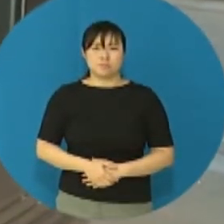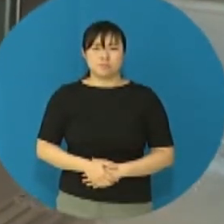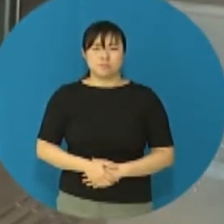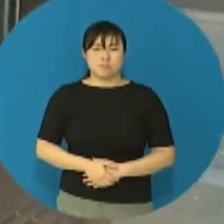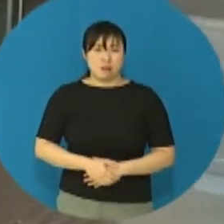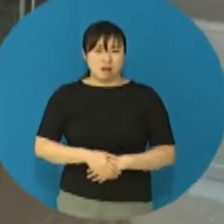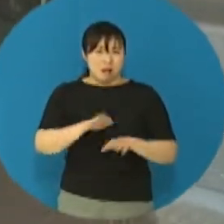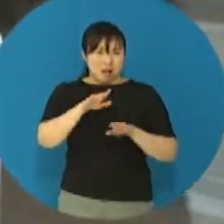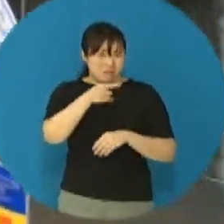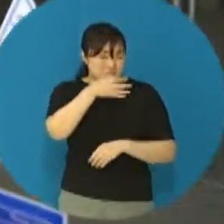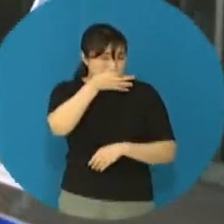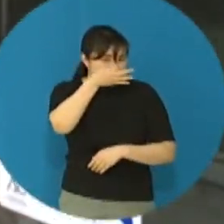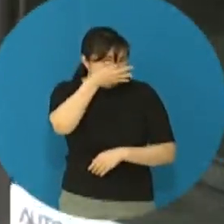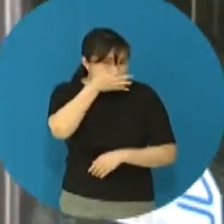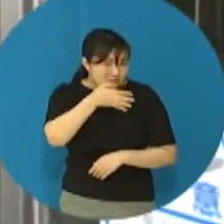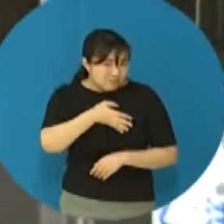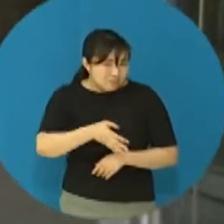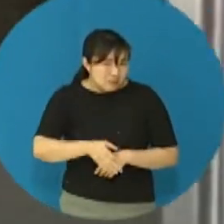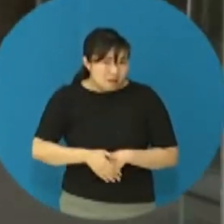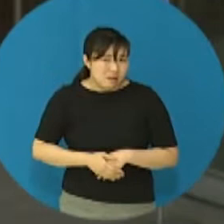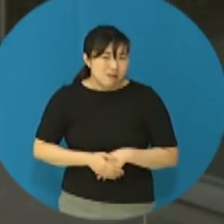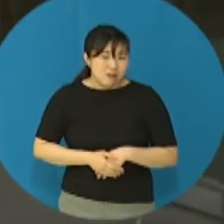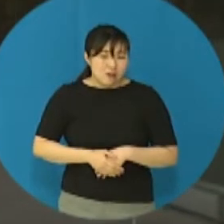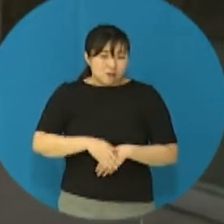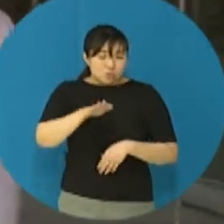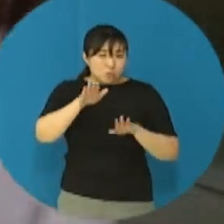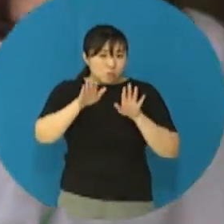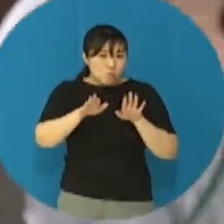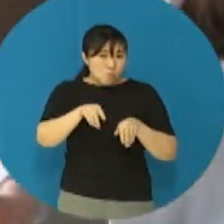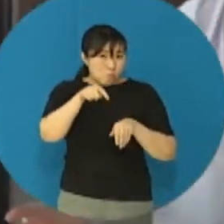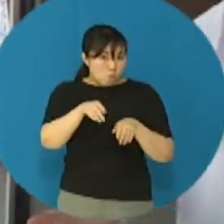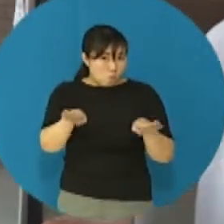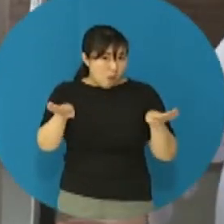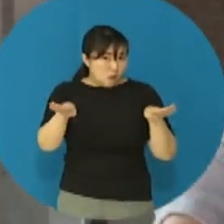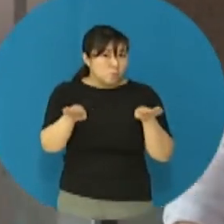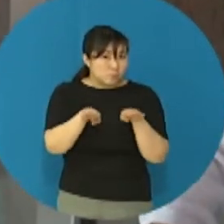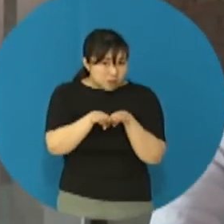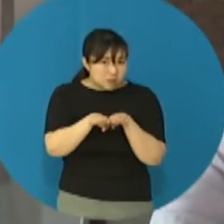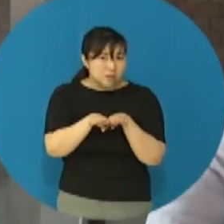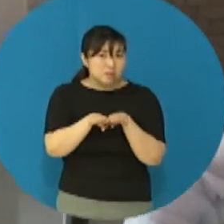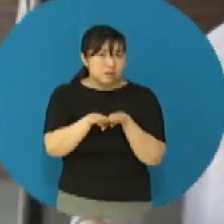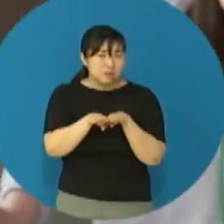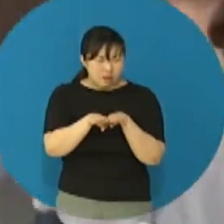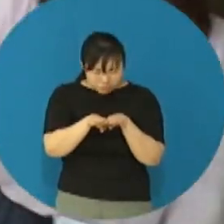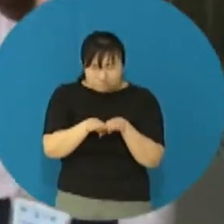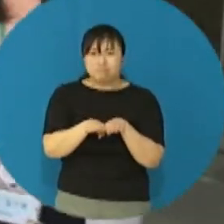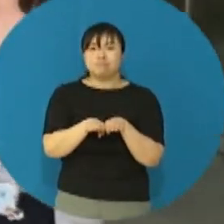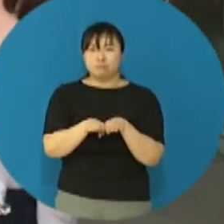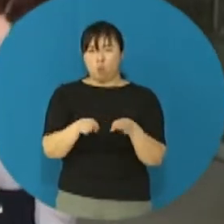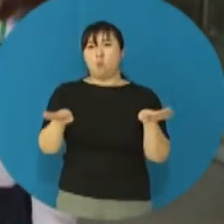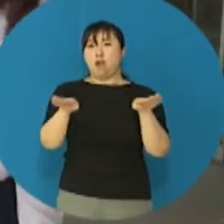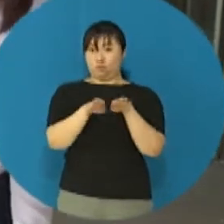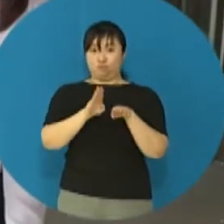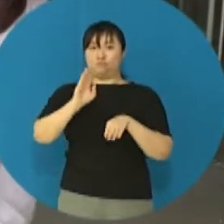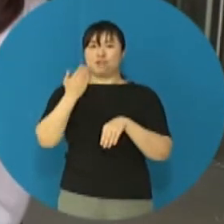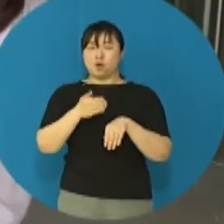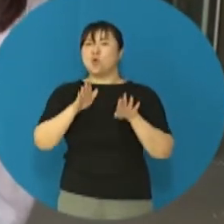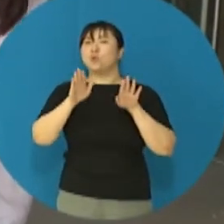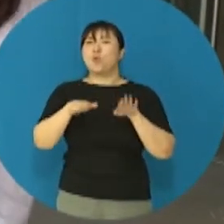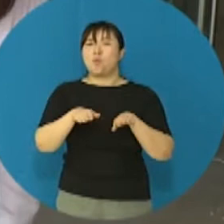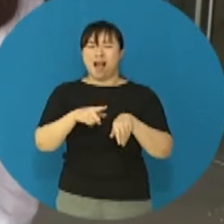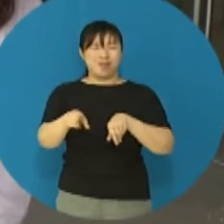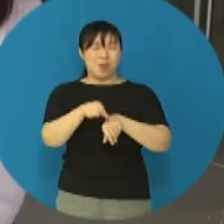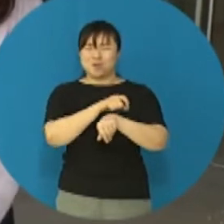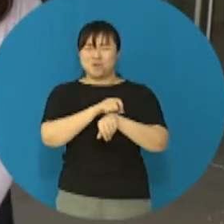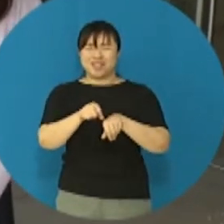すみません。今日休館日なんですか？ はい、休館日なんですけども、本日は特別